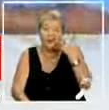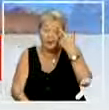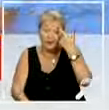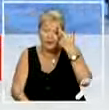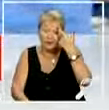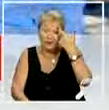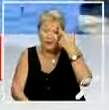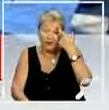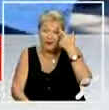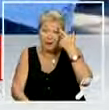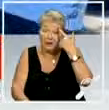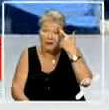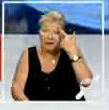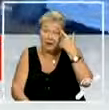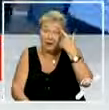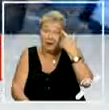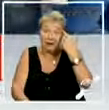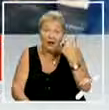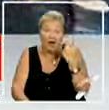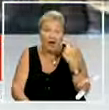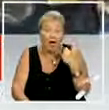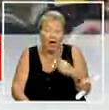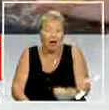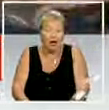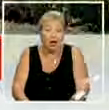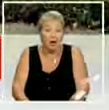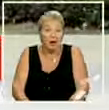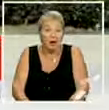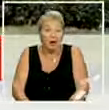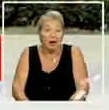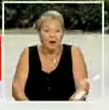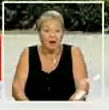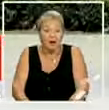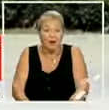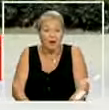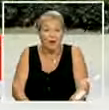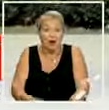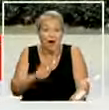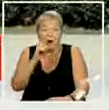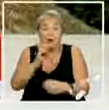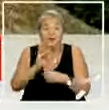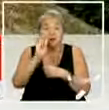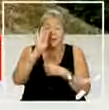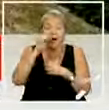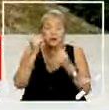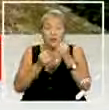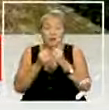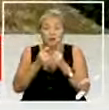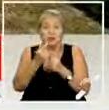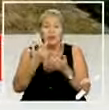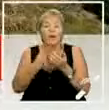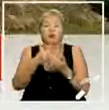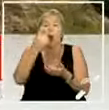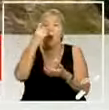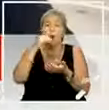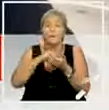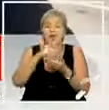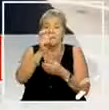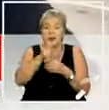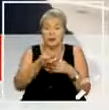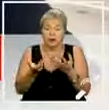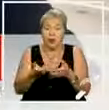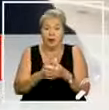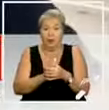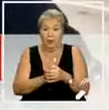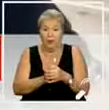2.000, 1.500 de euro. Taximetriști sunt 4 mașini la 1.000 de locuitori. E deja strigător la cer ce se întâmplă. Vine